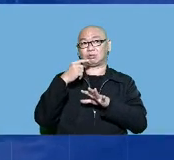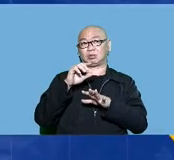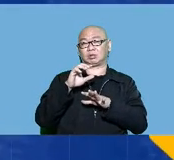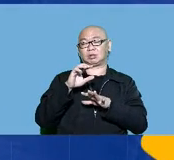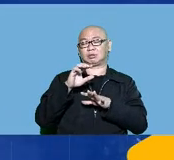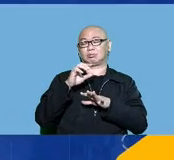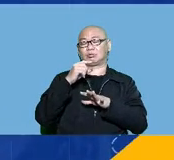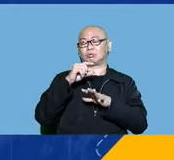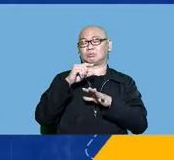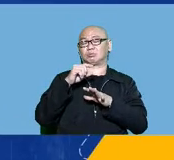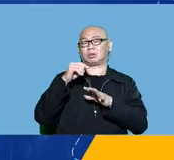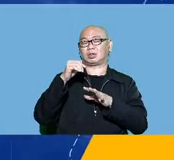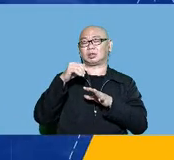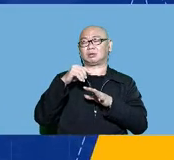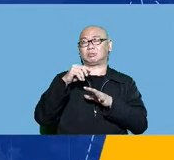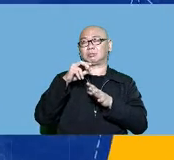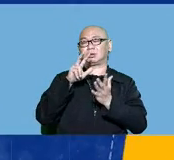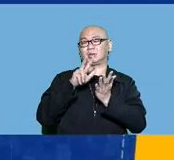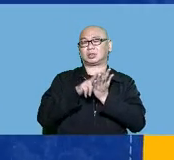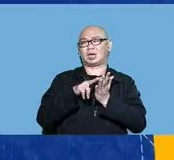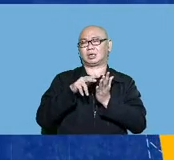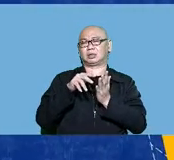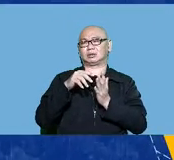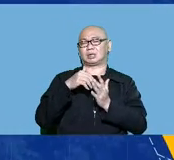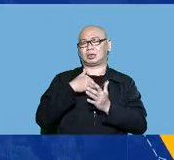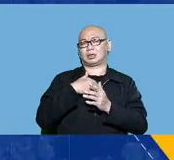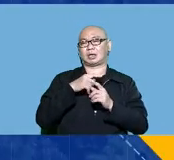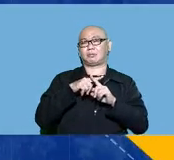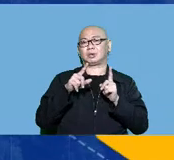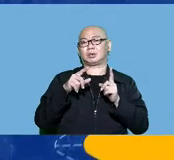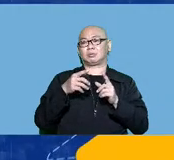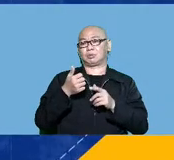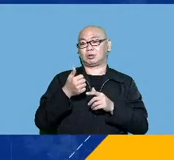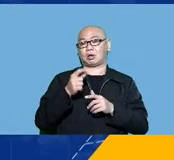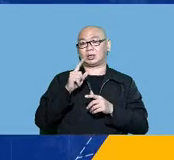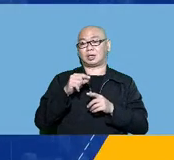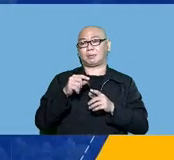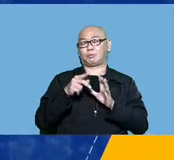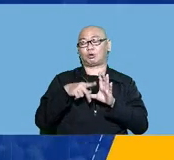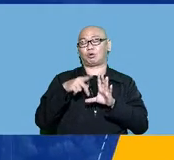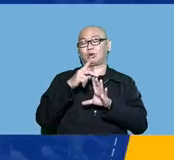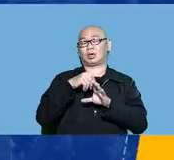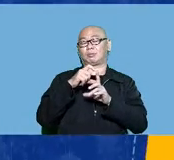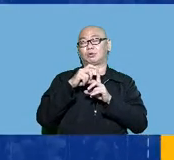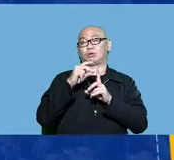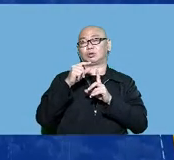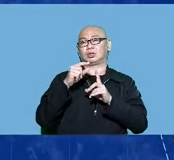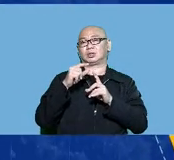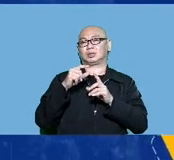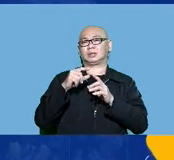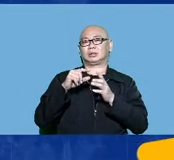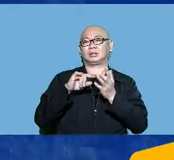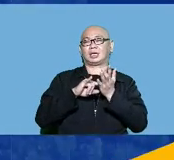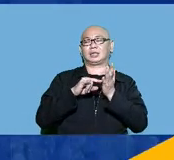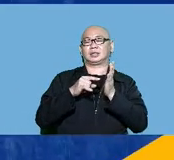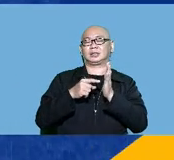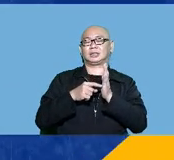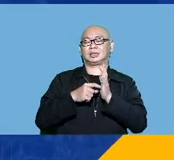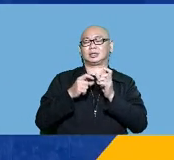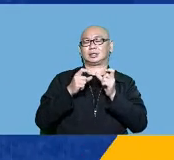menghadiri pengukuhan saya ini, namun beliau sedang uji program doktor di Teknik Sipil UNS.